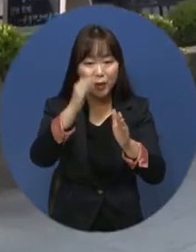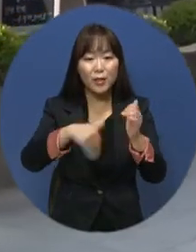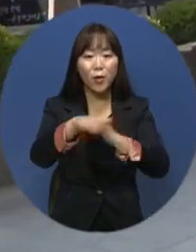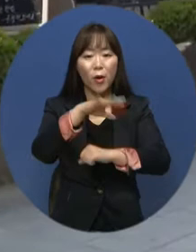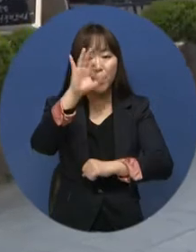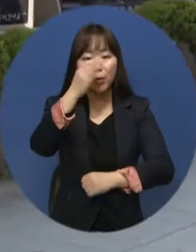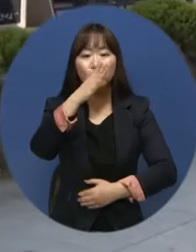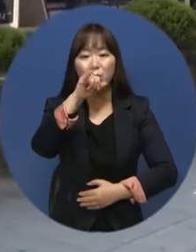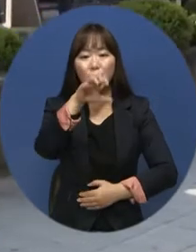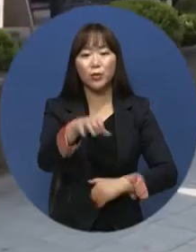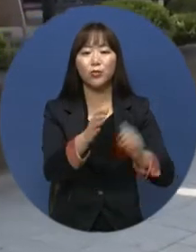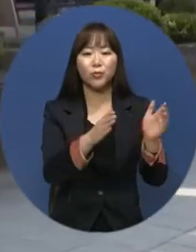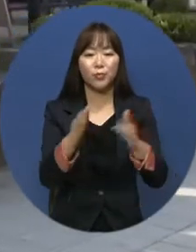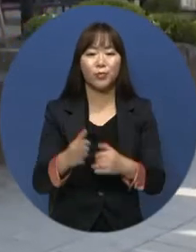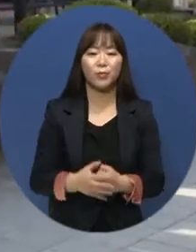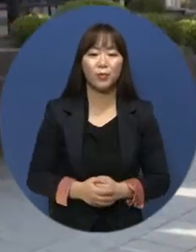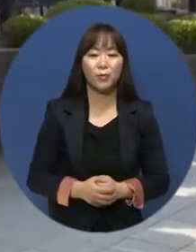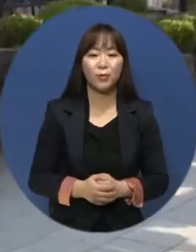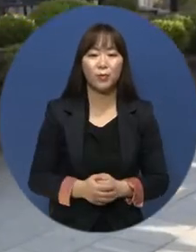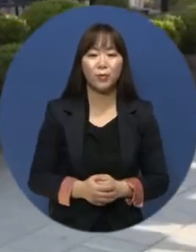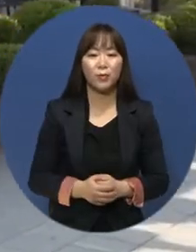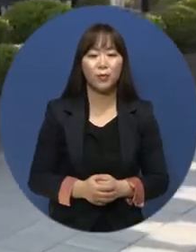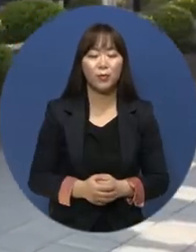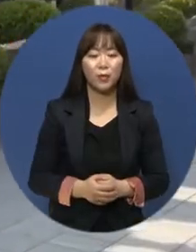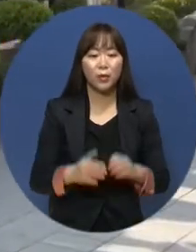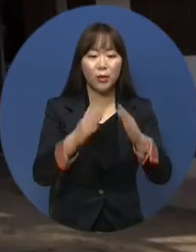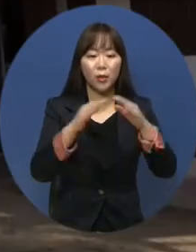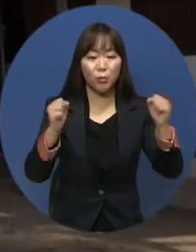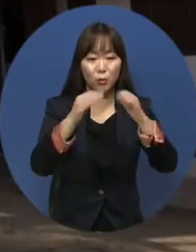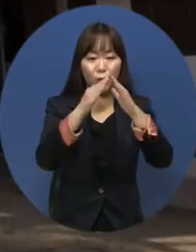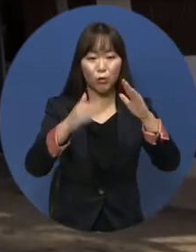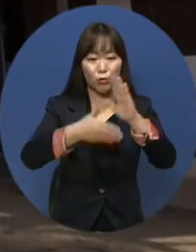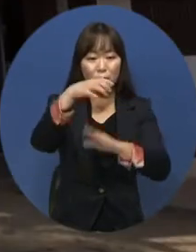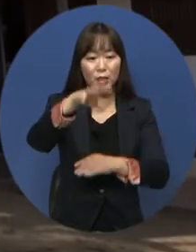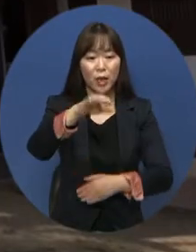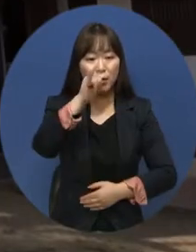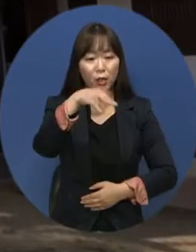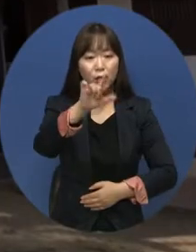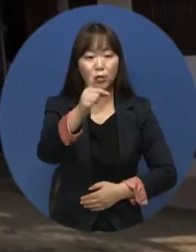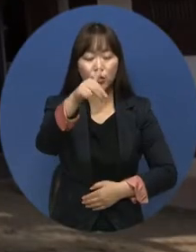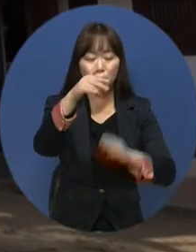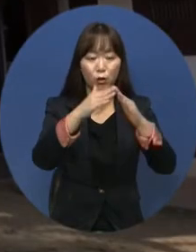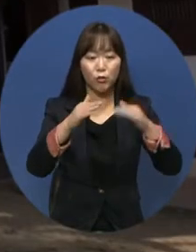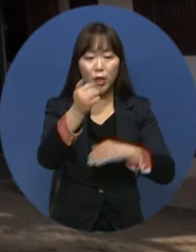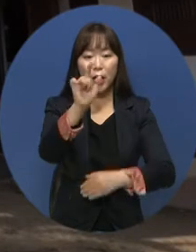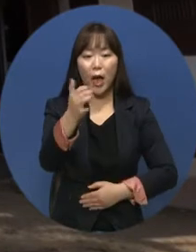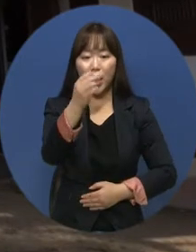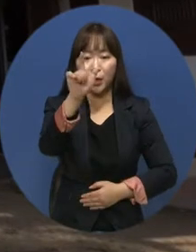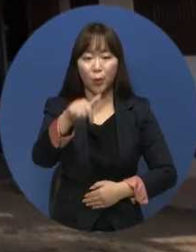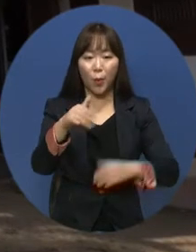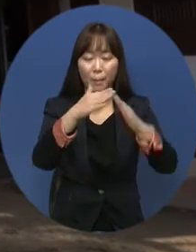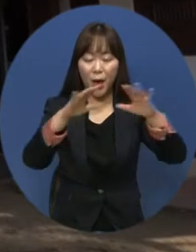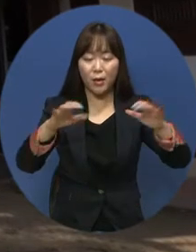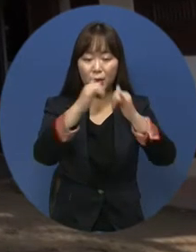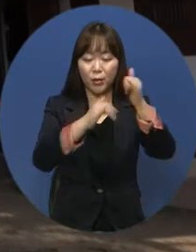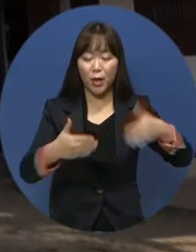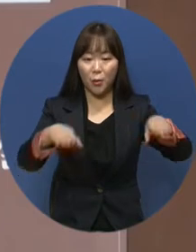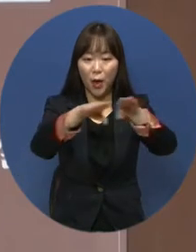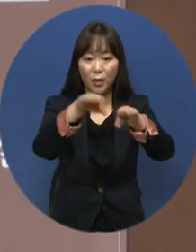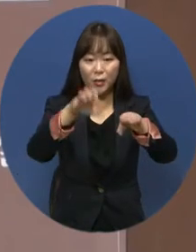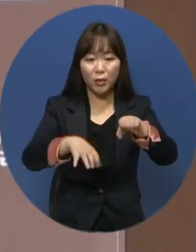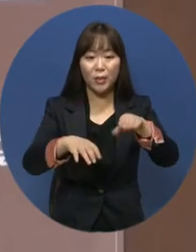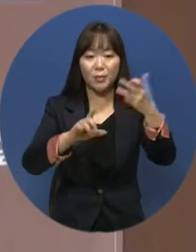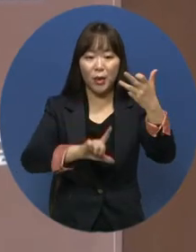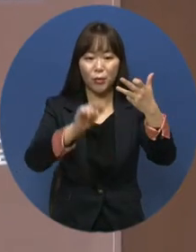있는 자리가 마련됐습니다 전라북도 전주시에 위치한 전주 한옥마을 역사관 에서는 지난 18일부터